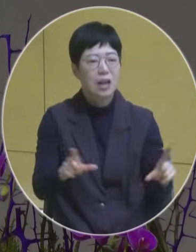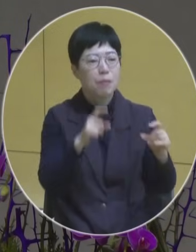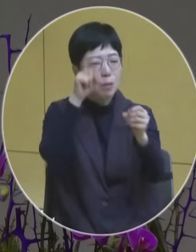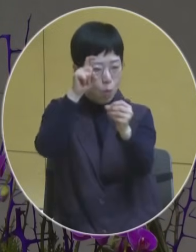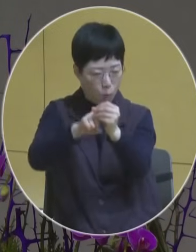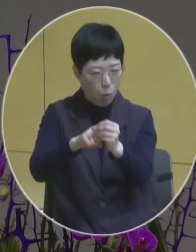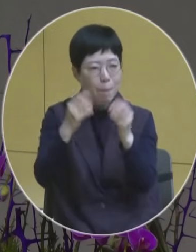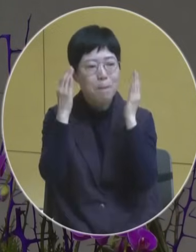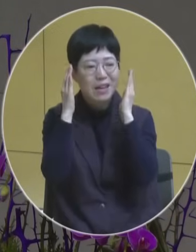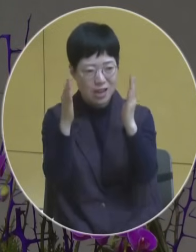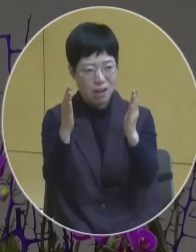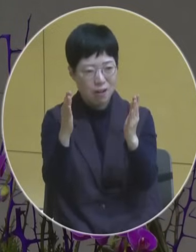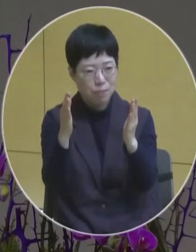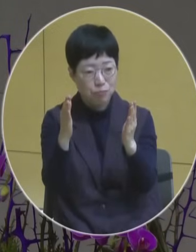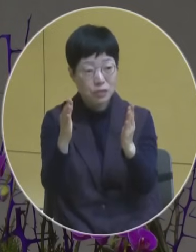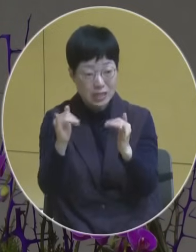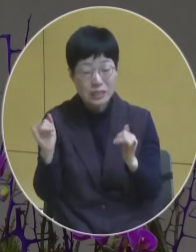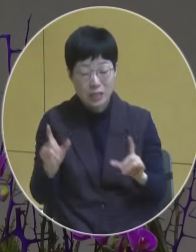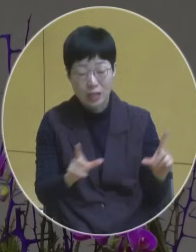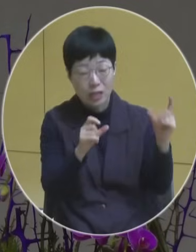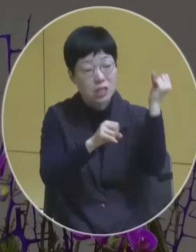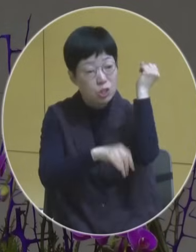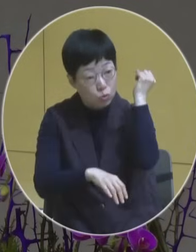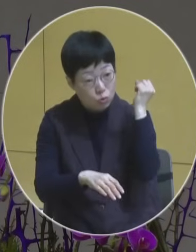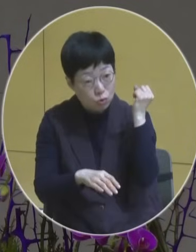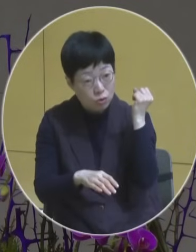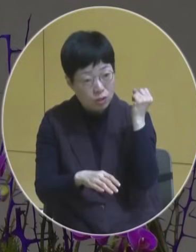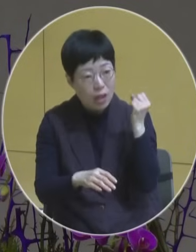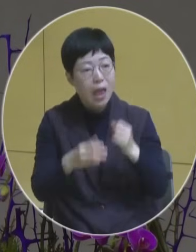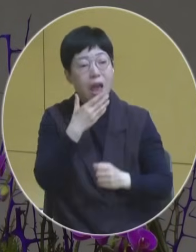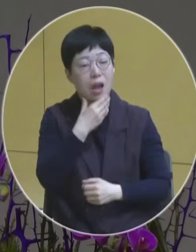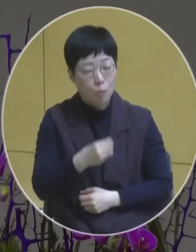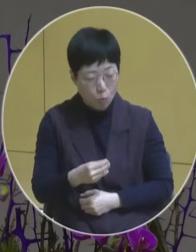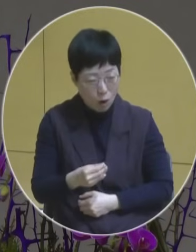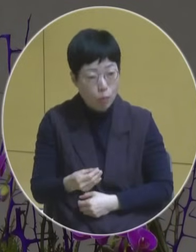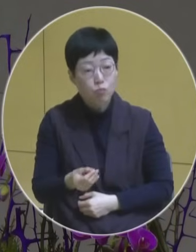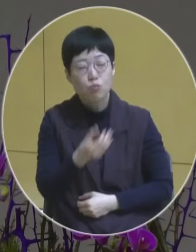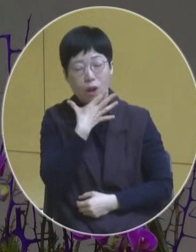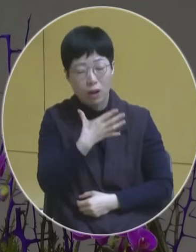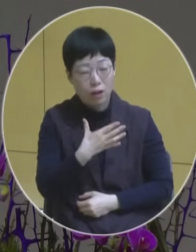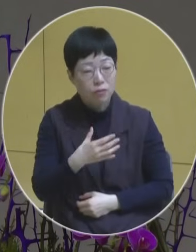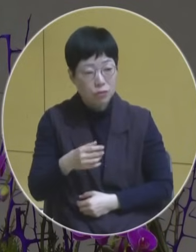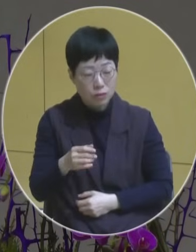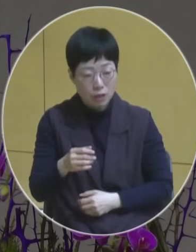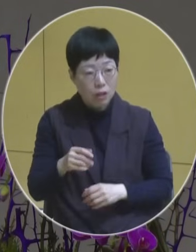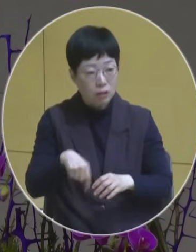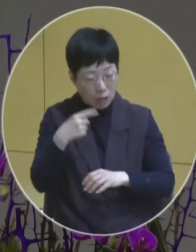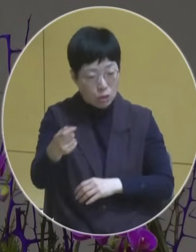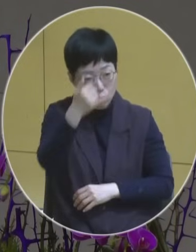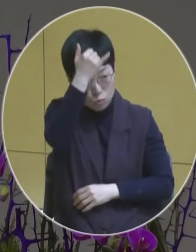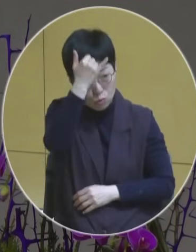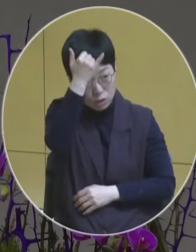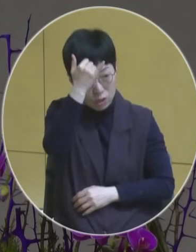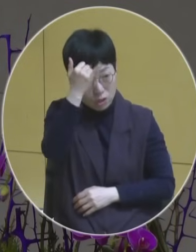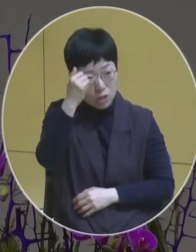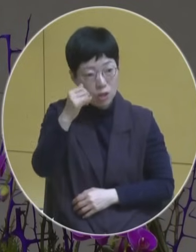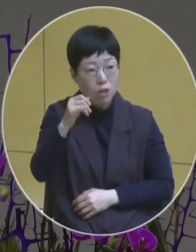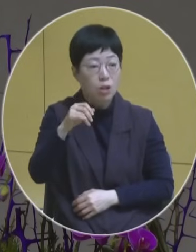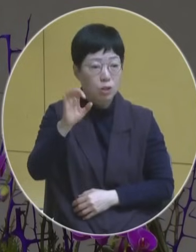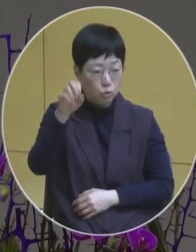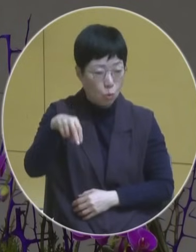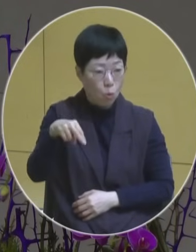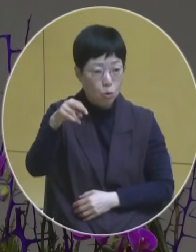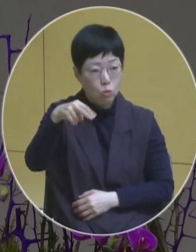목표나 방향, 그리고 인생의 기준, 그리고 행복과 불행, 나아가 윤리와 도덕이라는 것이 우리 삶